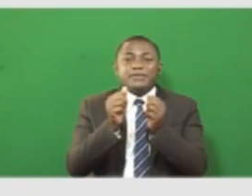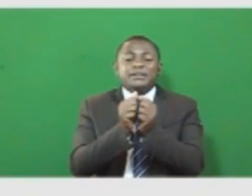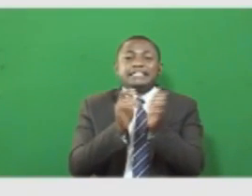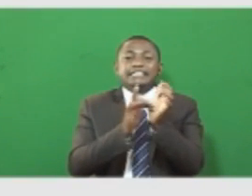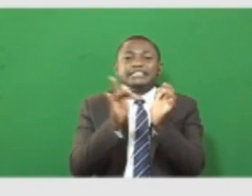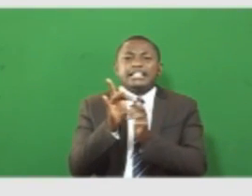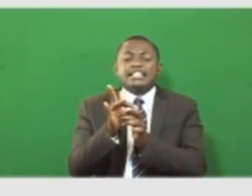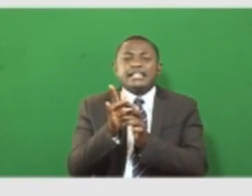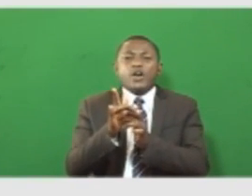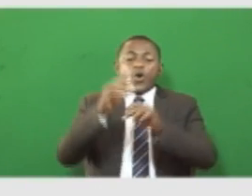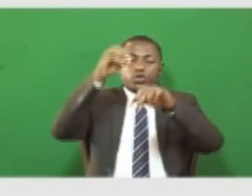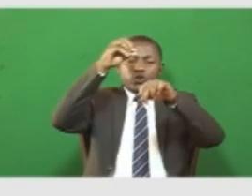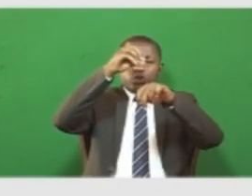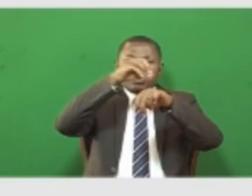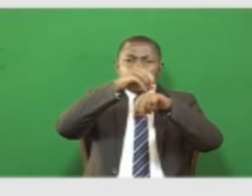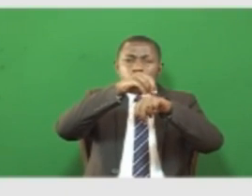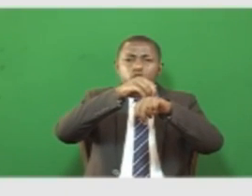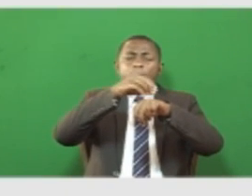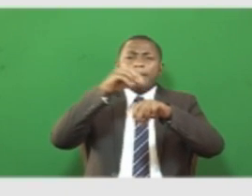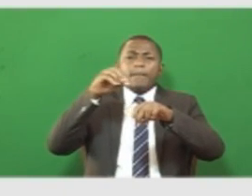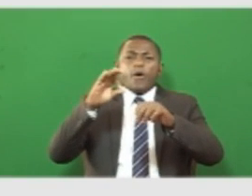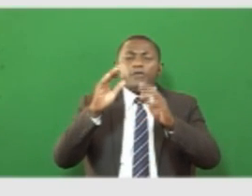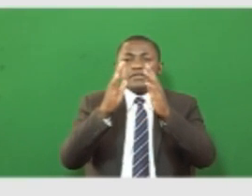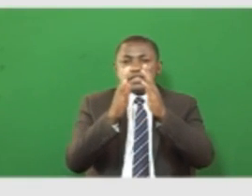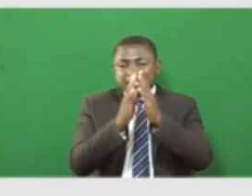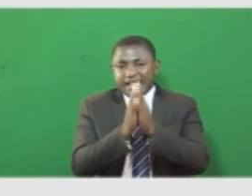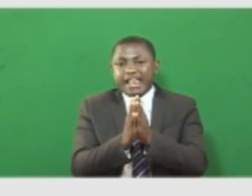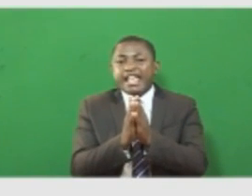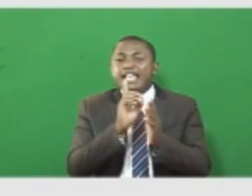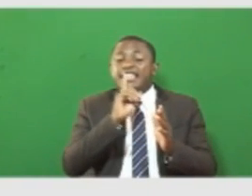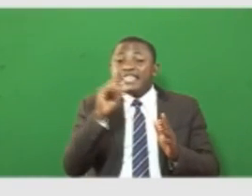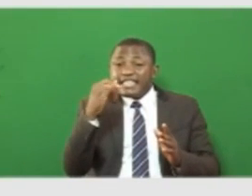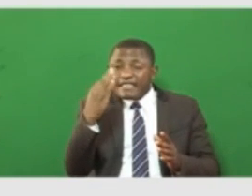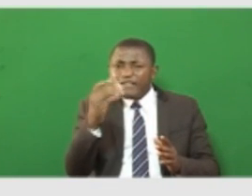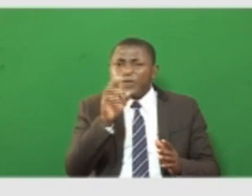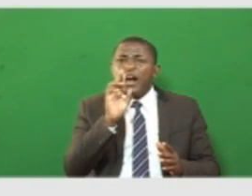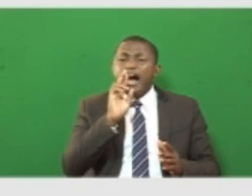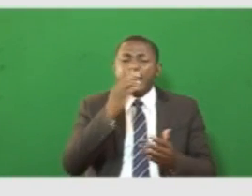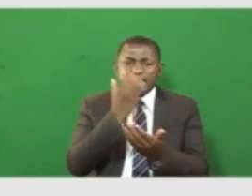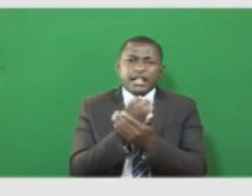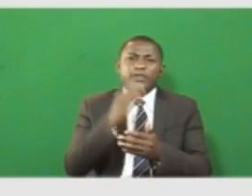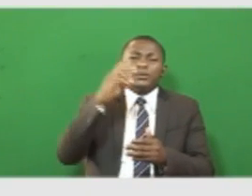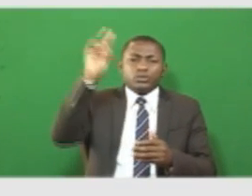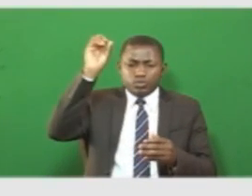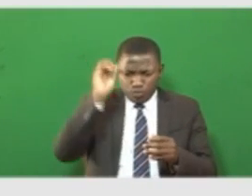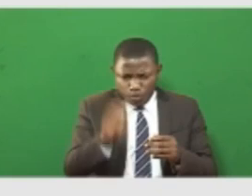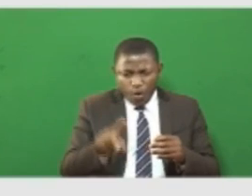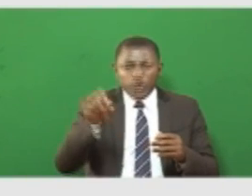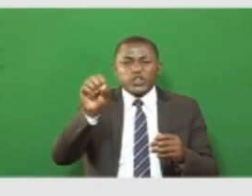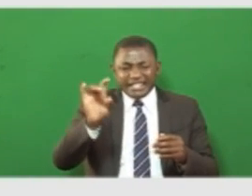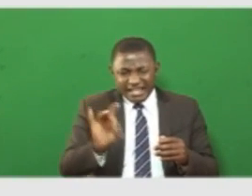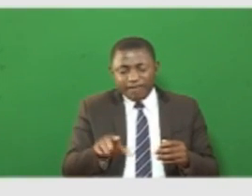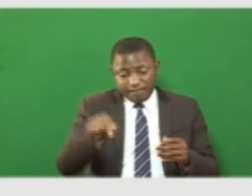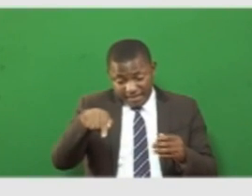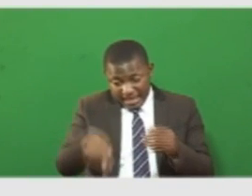kwaari, kana uri mwanakomana waMwari uzwisire pasi pano, nekuti kwakanyorwa kuchinzi, ucharayira vatumwa